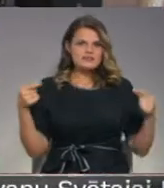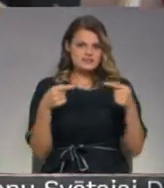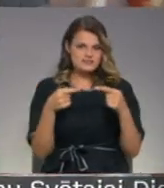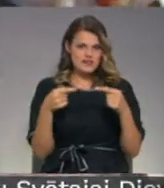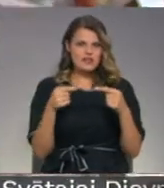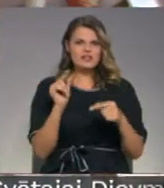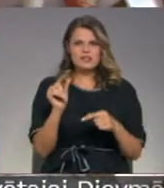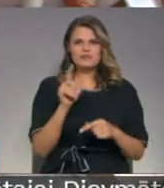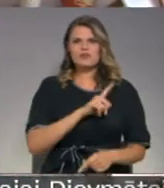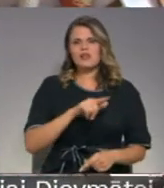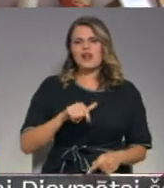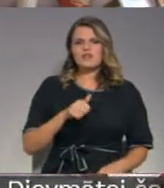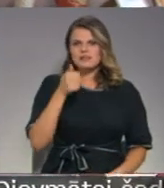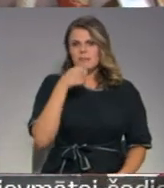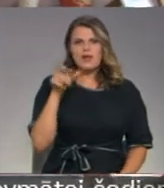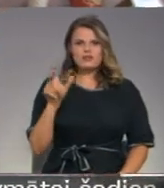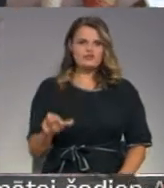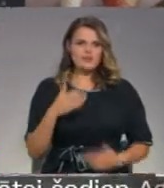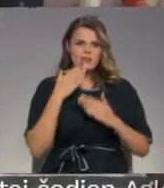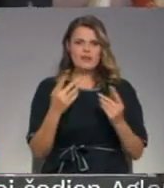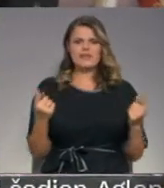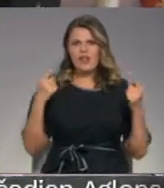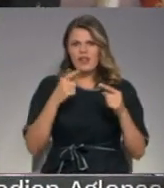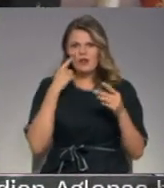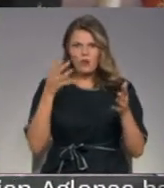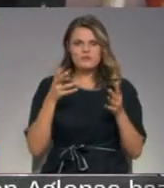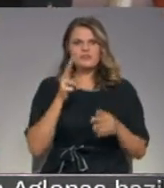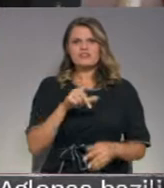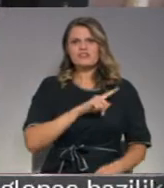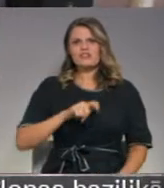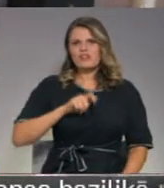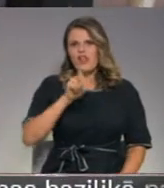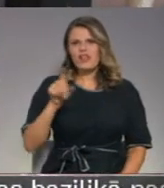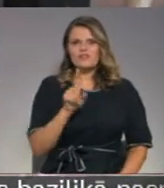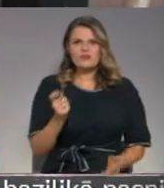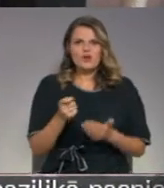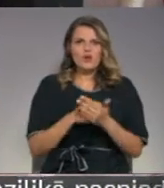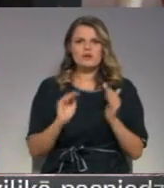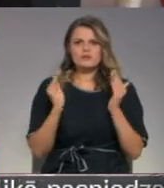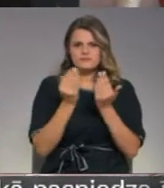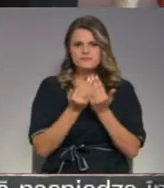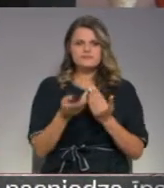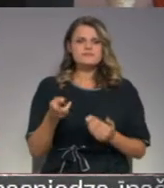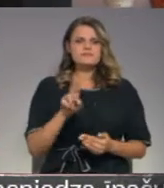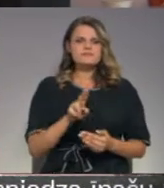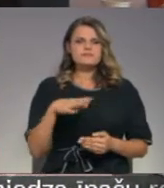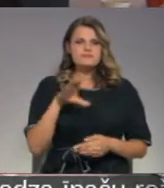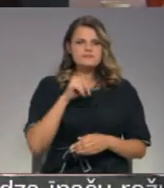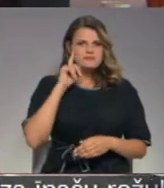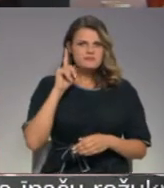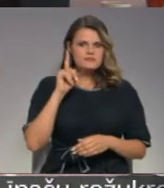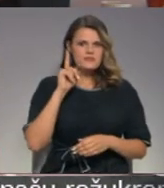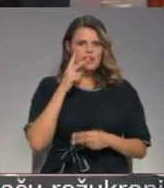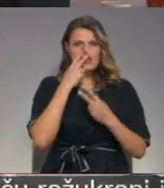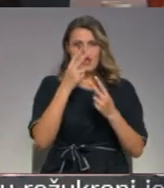tādu nedaudz latviešu identitāti. Man liekas, pēdējā laikā tiek uzsvērts, ka latvieši ir introverti, un mēs mākam ieraugam